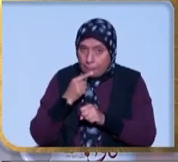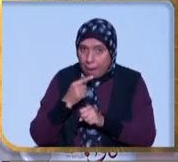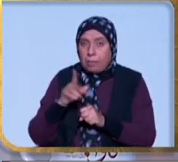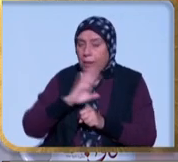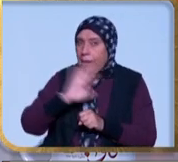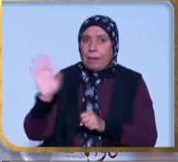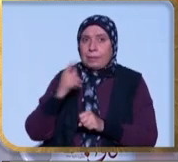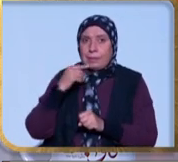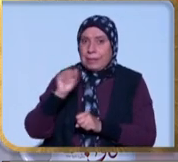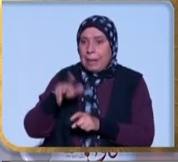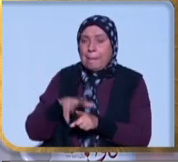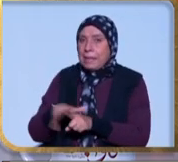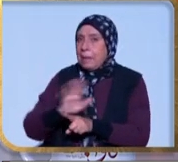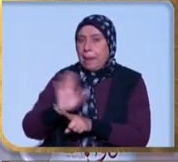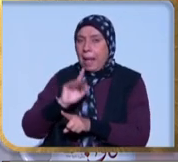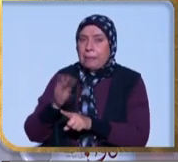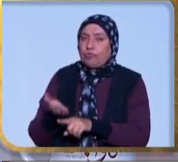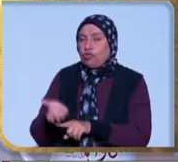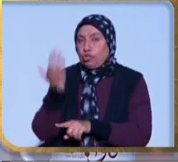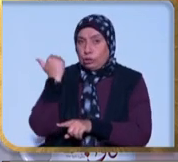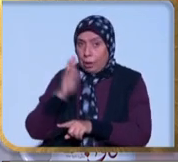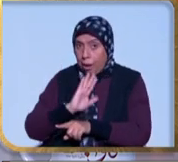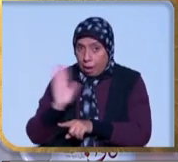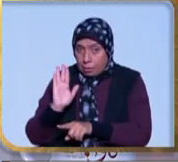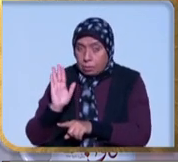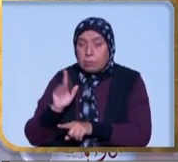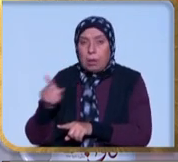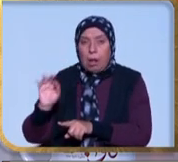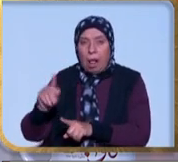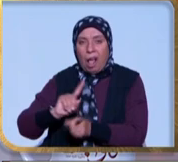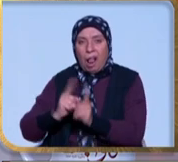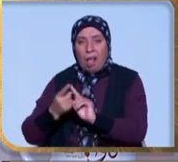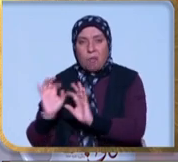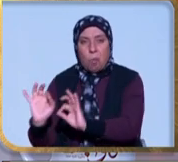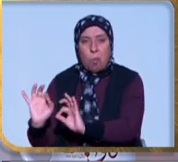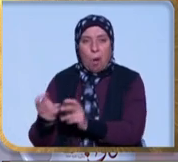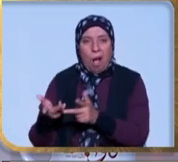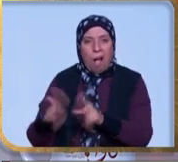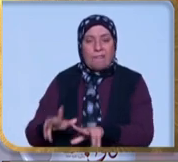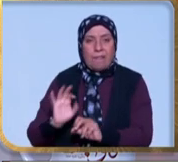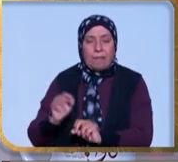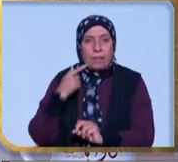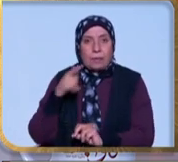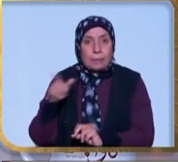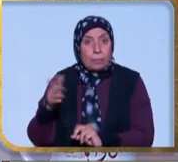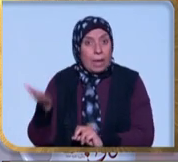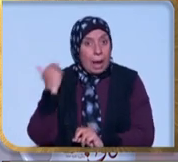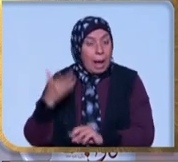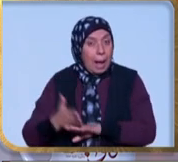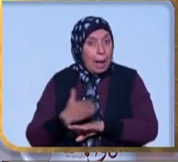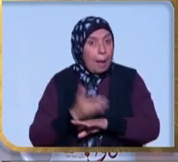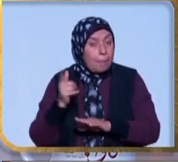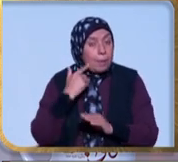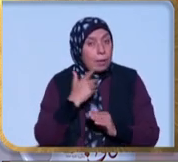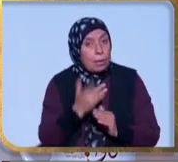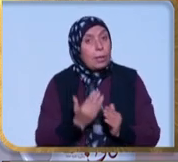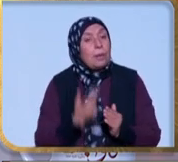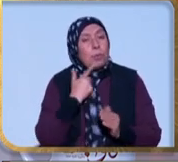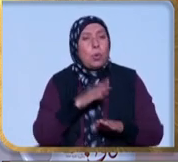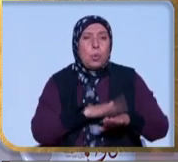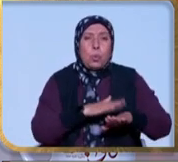يعني يخلفوا في الوعد بتاعهم. لما راحوا لموسى وقالوا له بس لئن كشفت عنا الرجز لنؤمنن